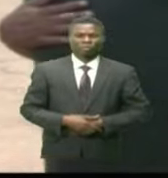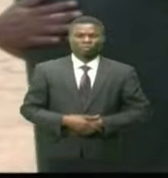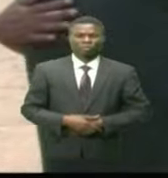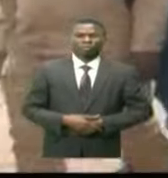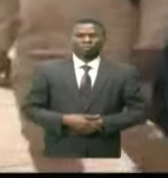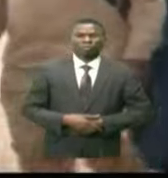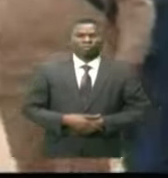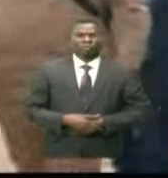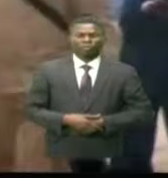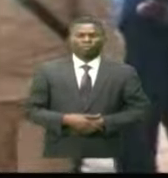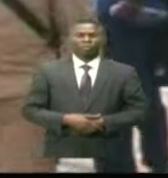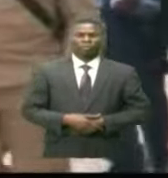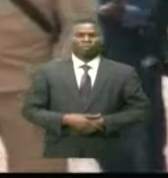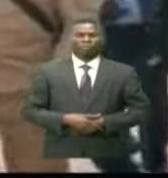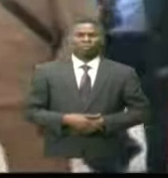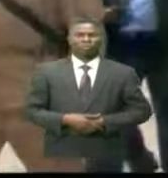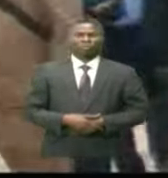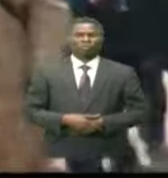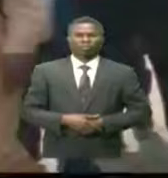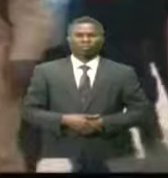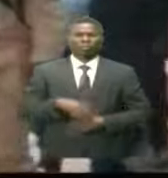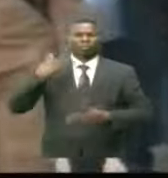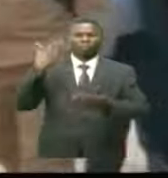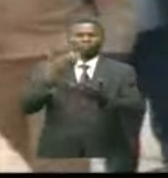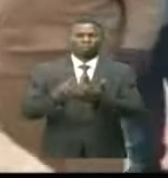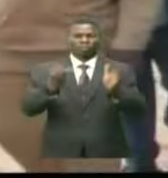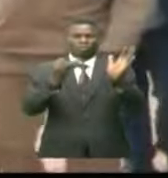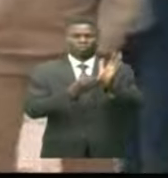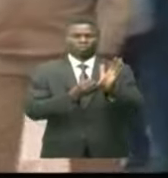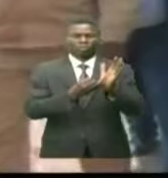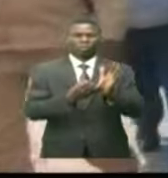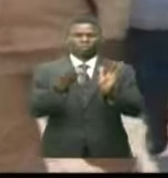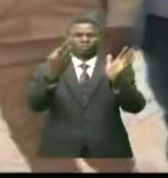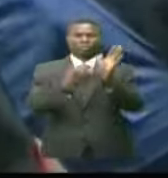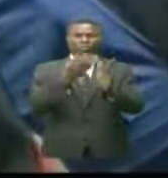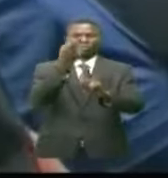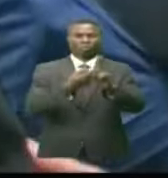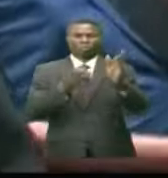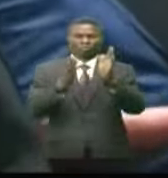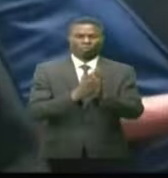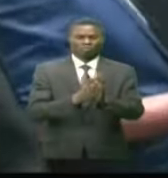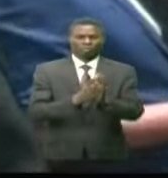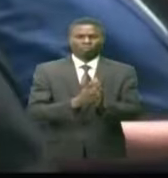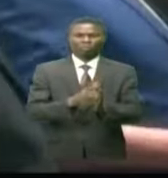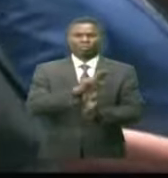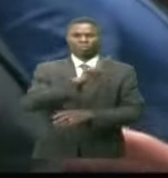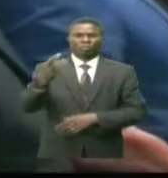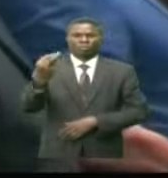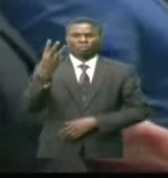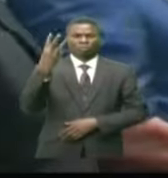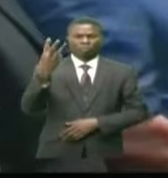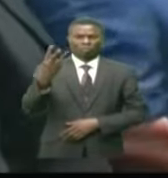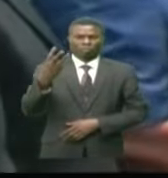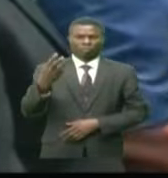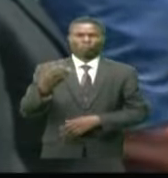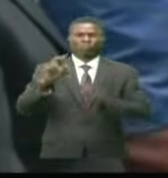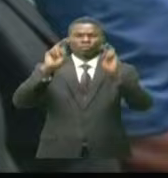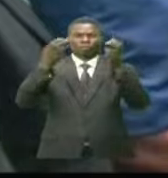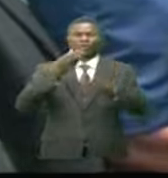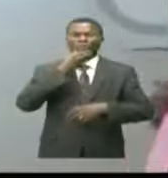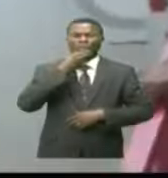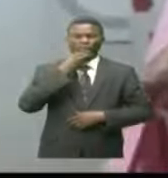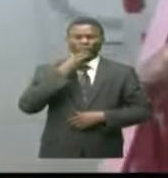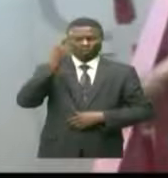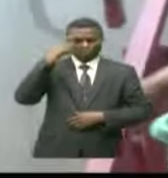président Jean-Charles Okoto Lolakombe, est arrivé dimanche 8 octobre 2023 à Mbujimayi pour prendre ses fonctions à la minière de